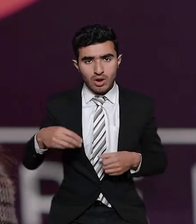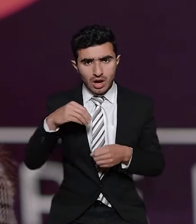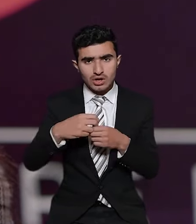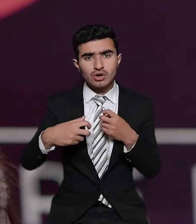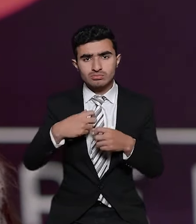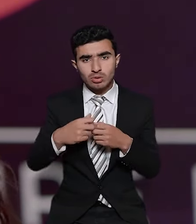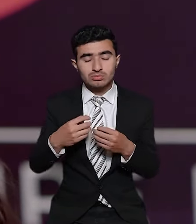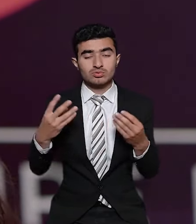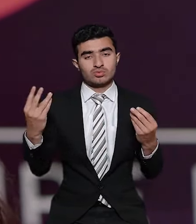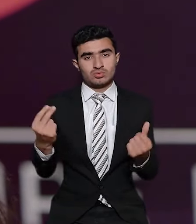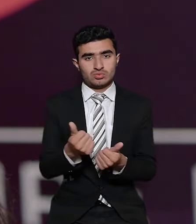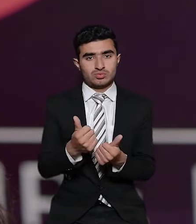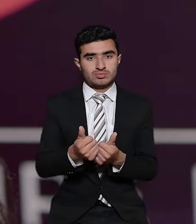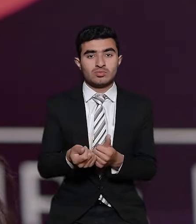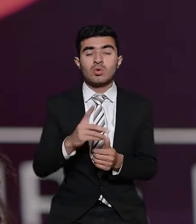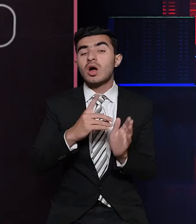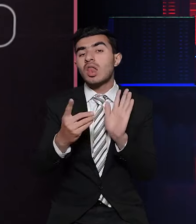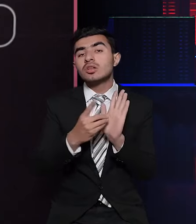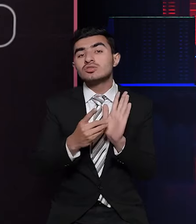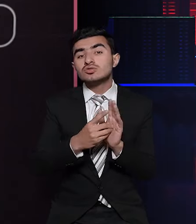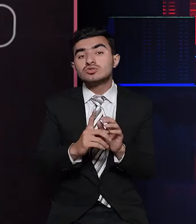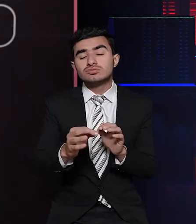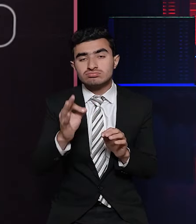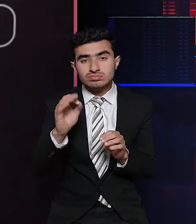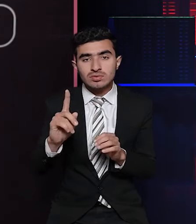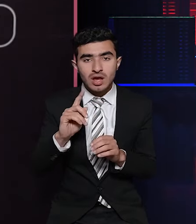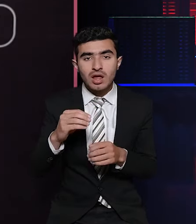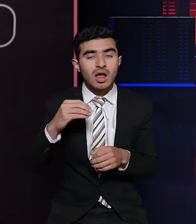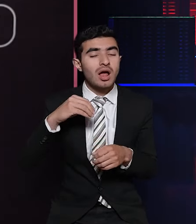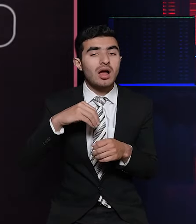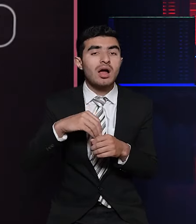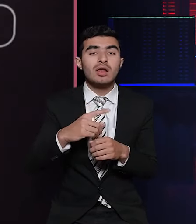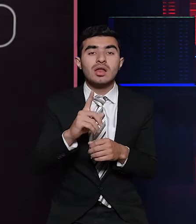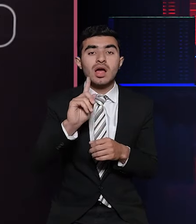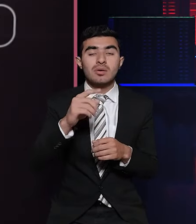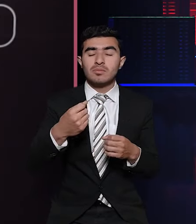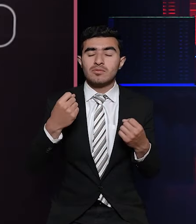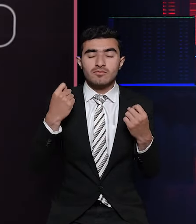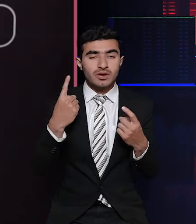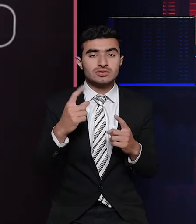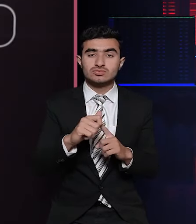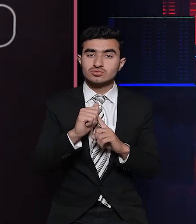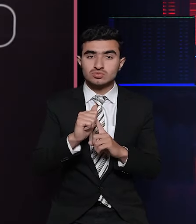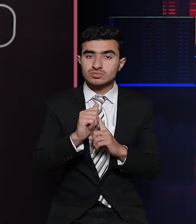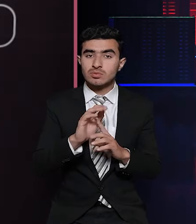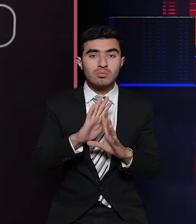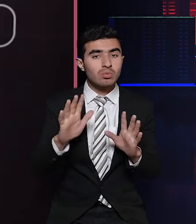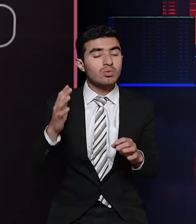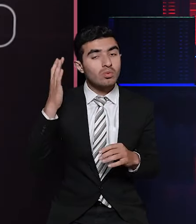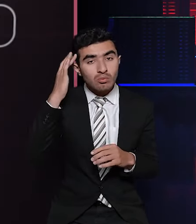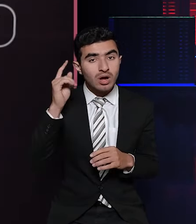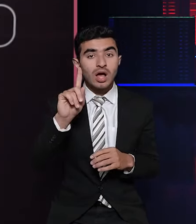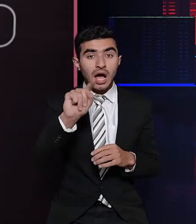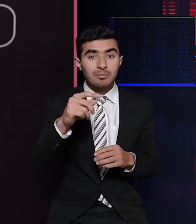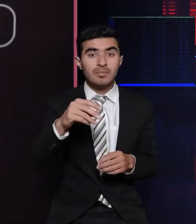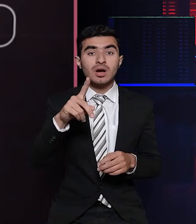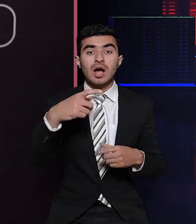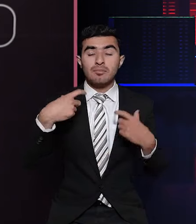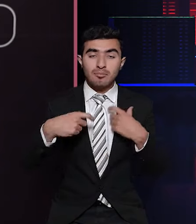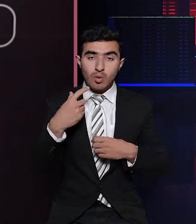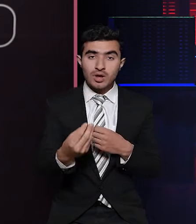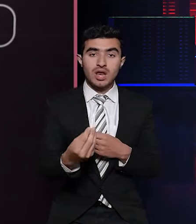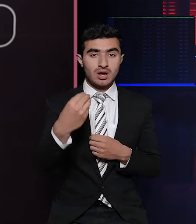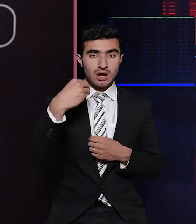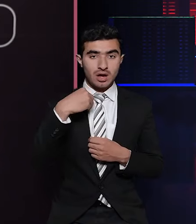down. Nutrition جو ہے it plays the number one vital role, because آپ جو اپنے جسم میں ڈال رہے ہیں وہی آفٹر